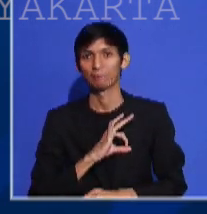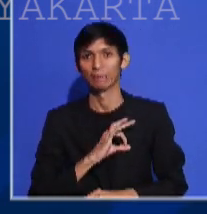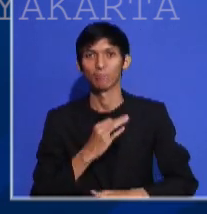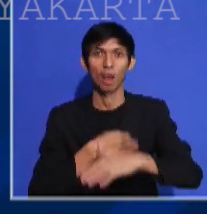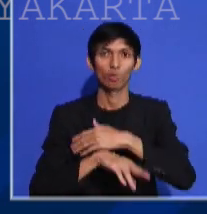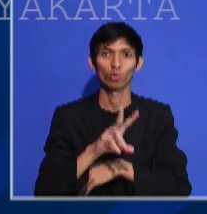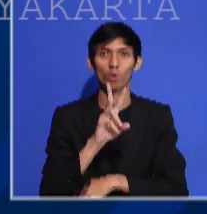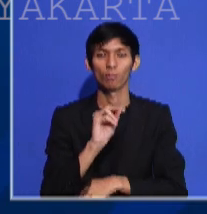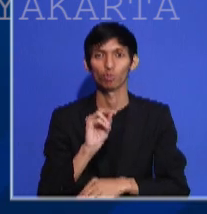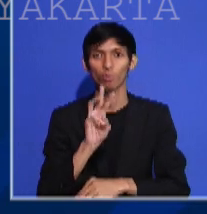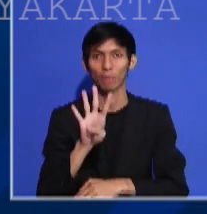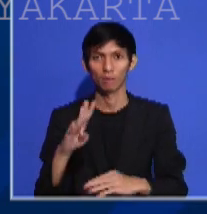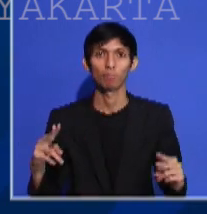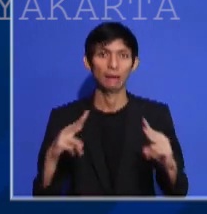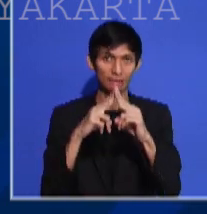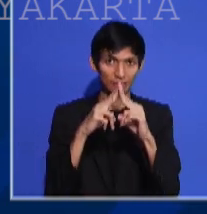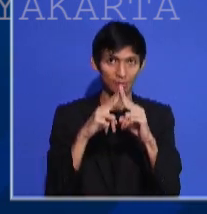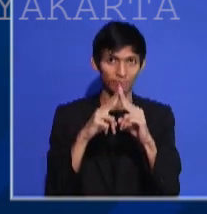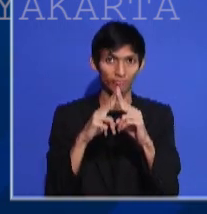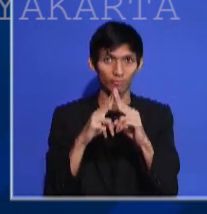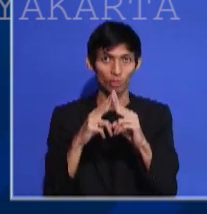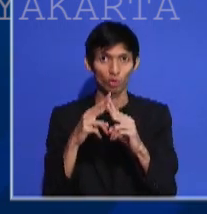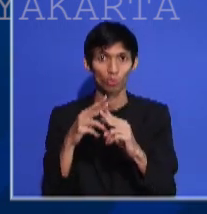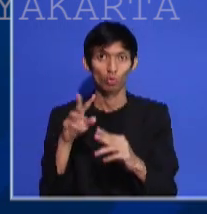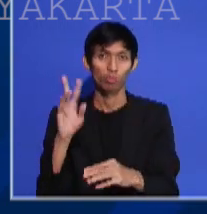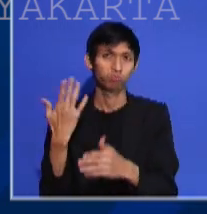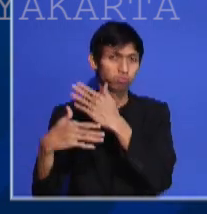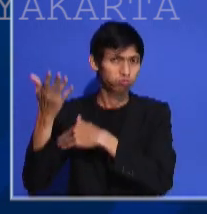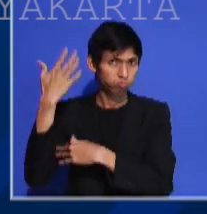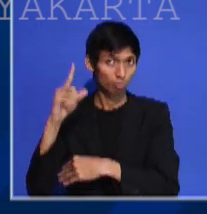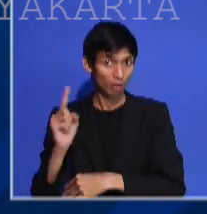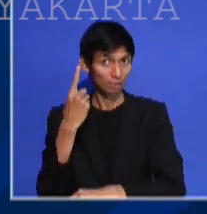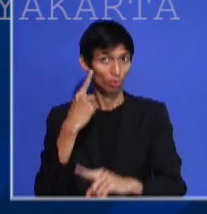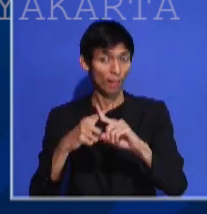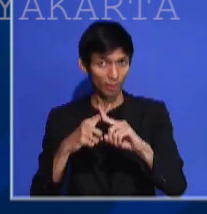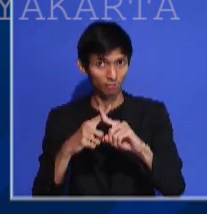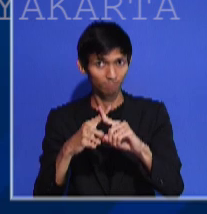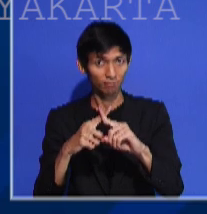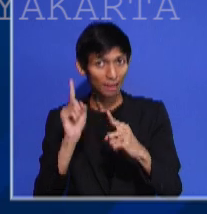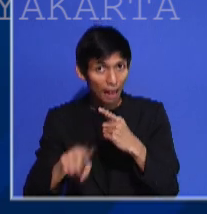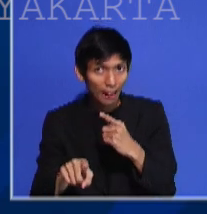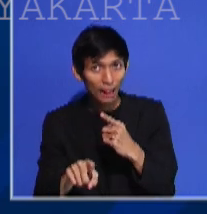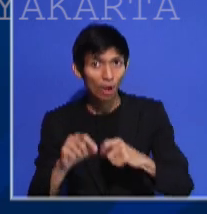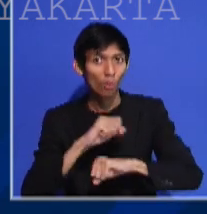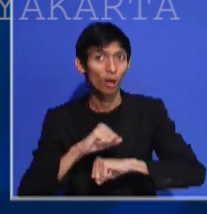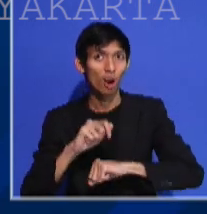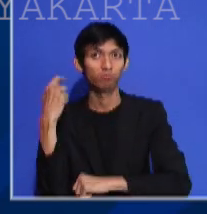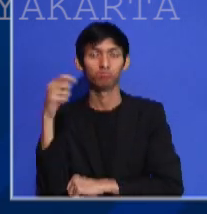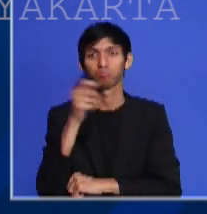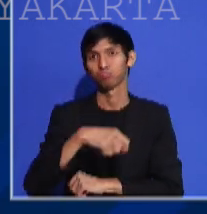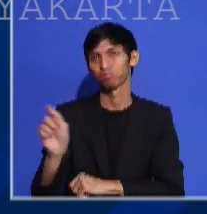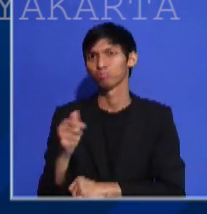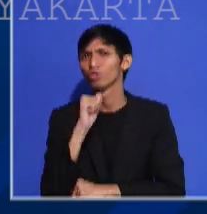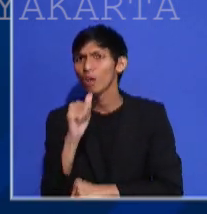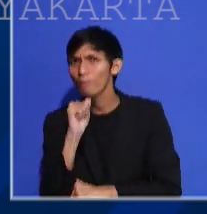kita sedikit flashback Konita pertama kali yang atau mengenalkan begitu ya mengenalkan olahraga blue tangkis kepada konitah ini